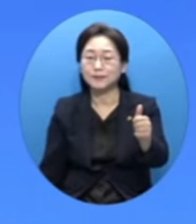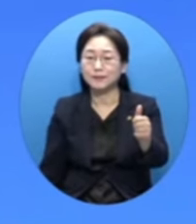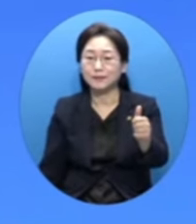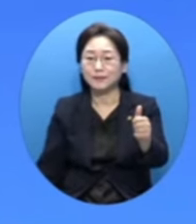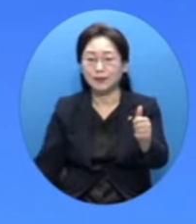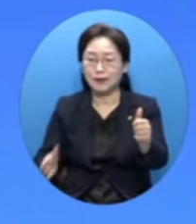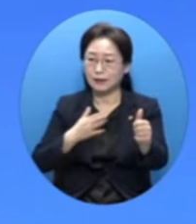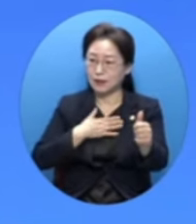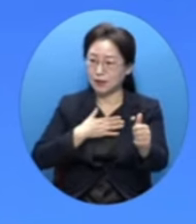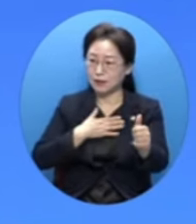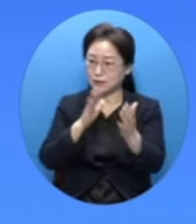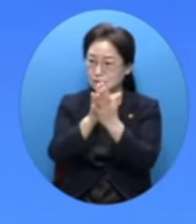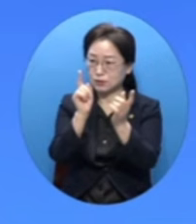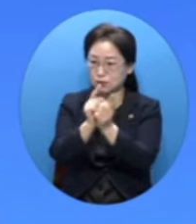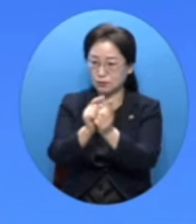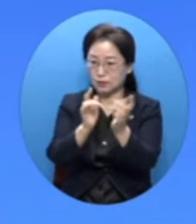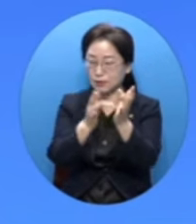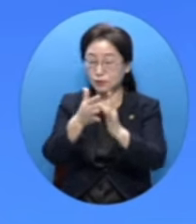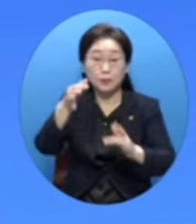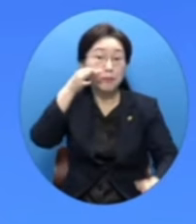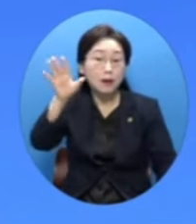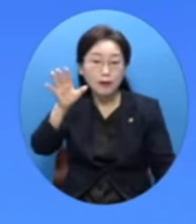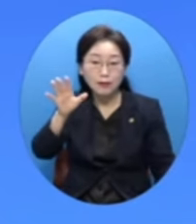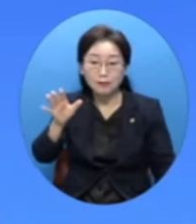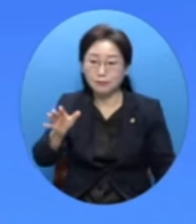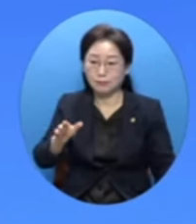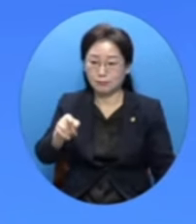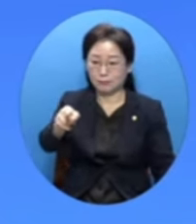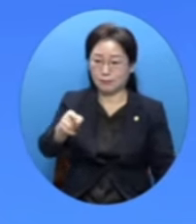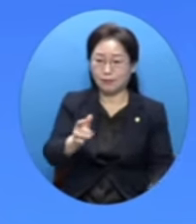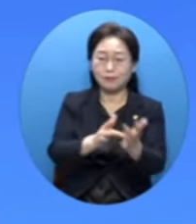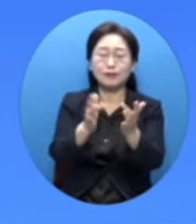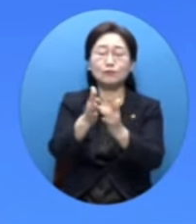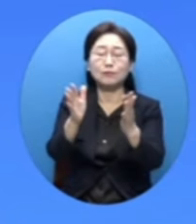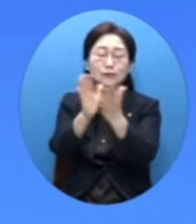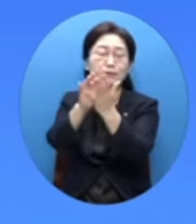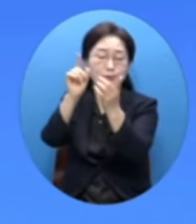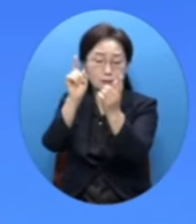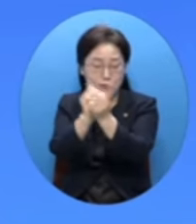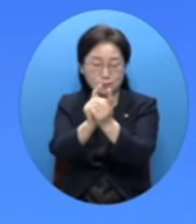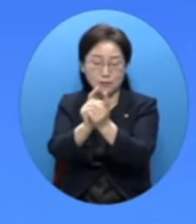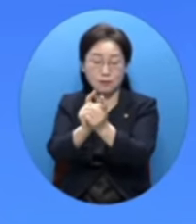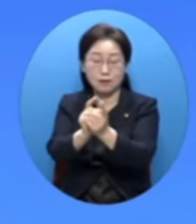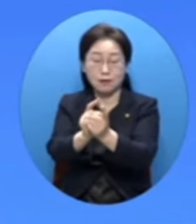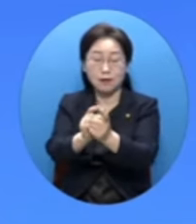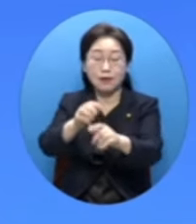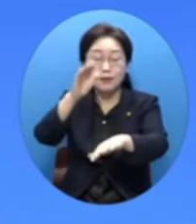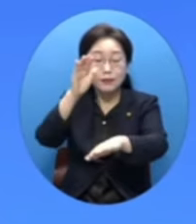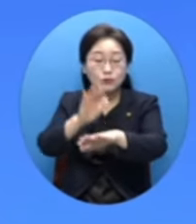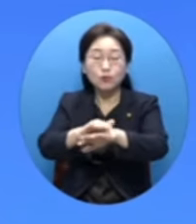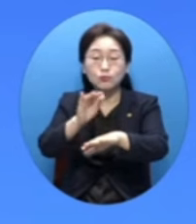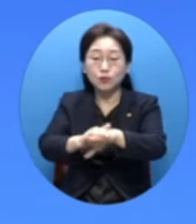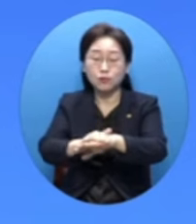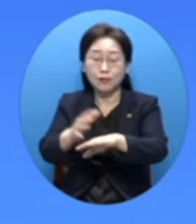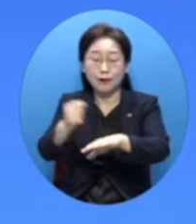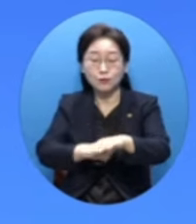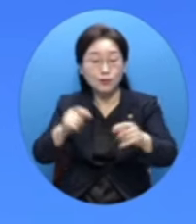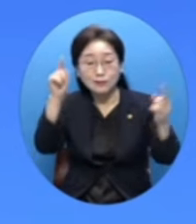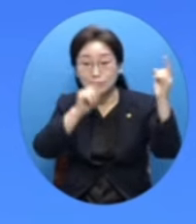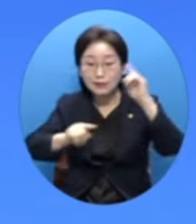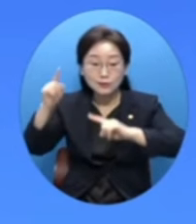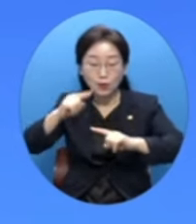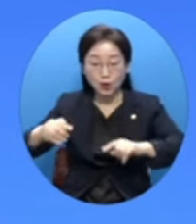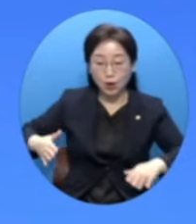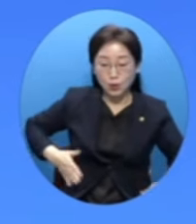자기 예수를 만나지 못했기 때문에 나는 예수를 직접 만나서 내가 손가락으로 그 상처 입은 곳